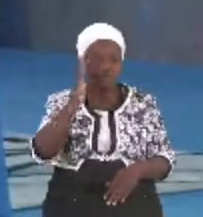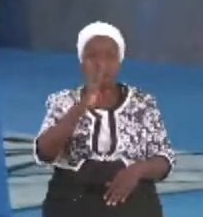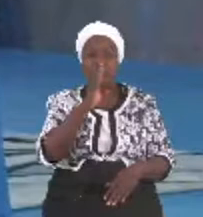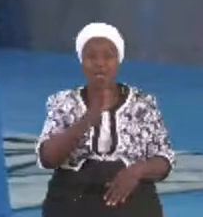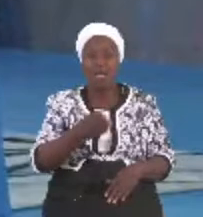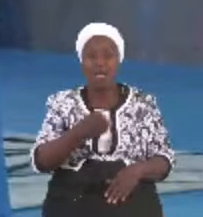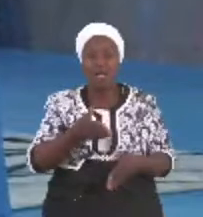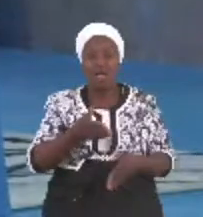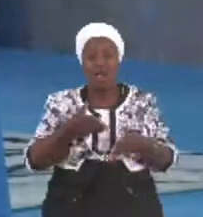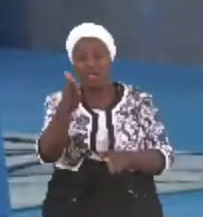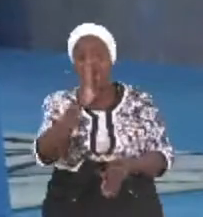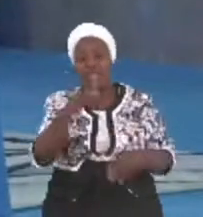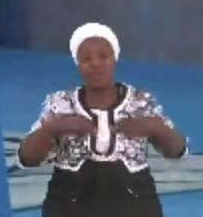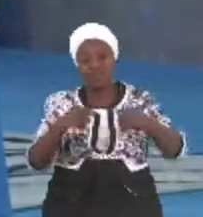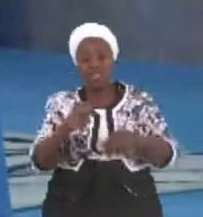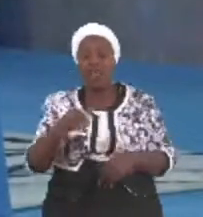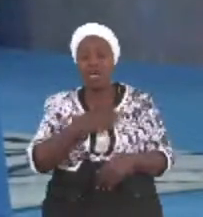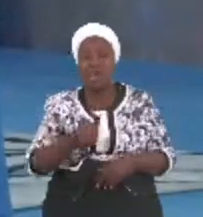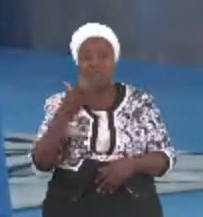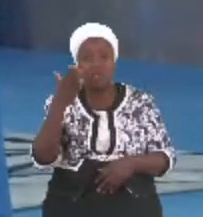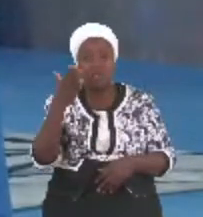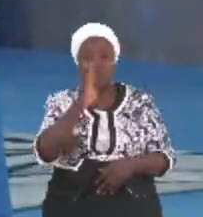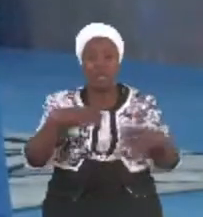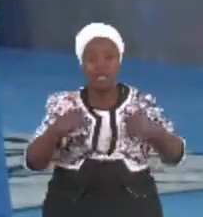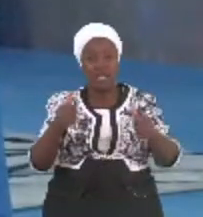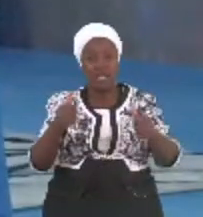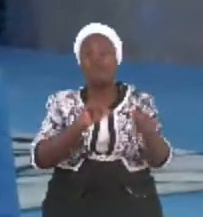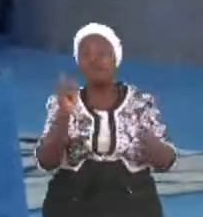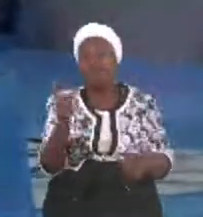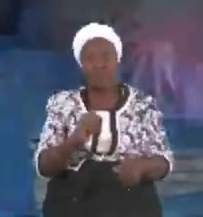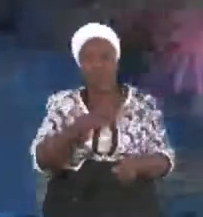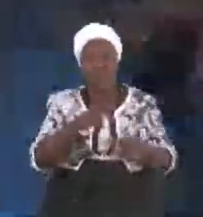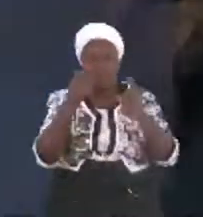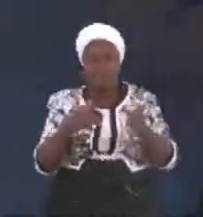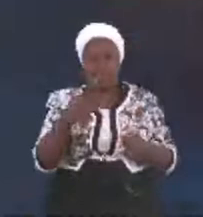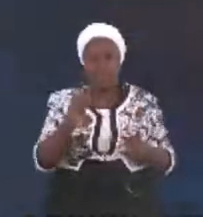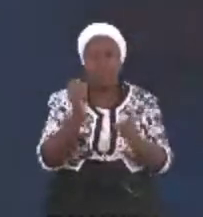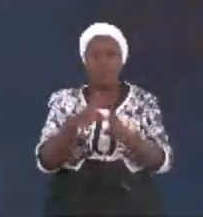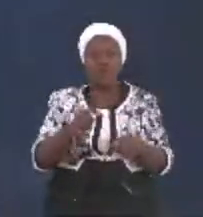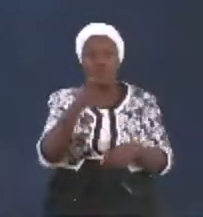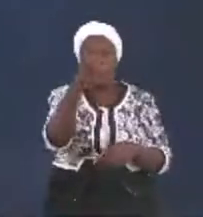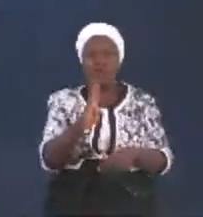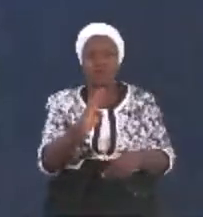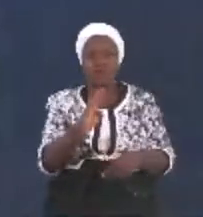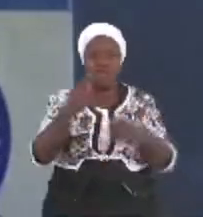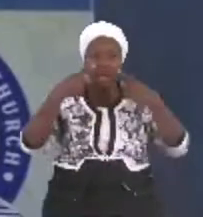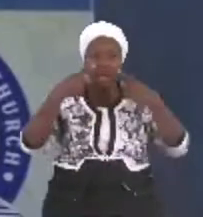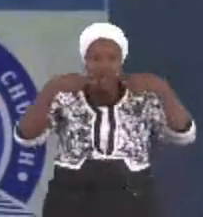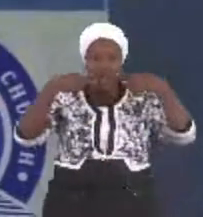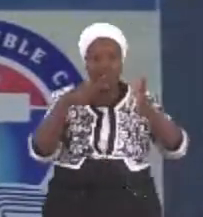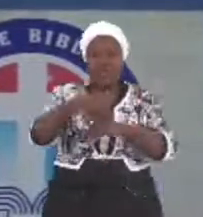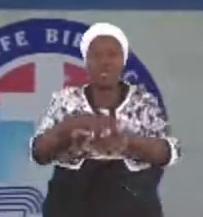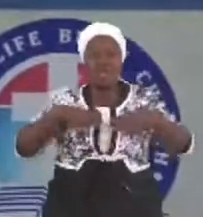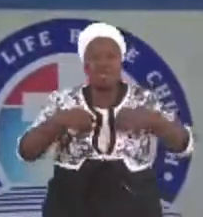fut, qui est la guérison. Et il y a eu la guérison partout. Et immédiatement que la parole de Dieu est prononcée ce